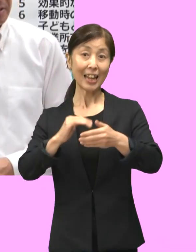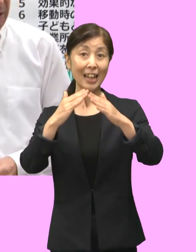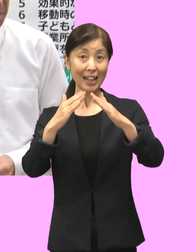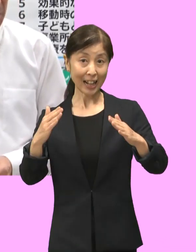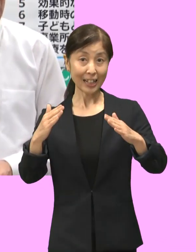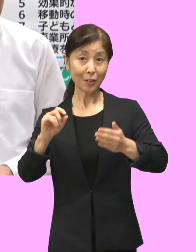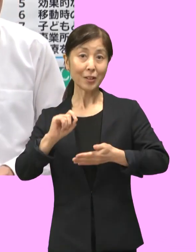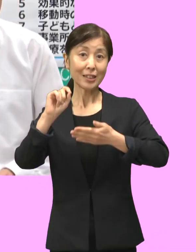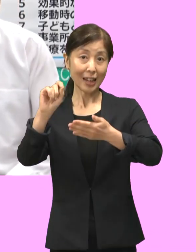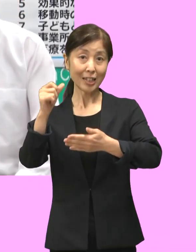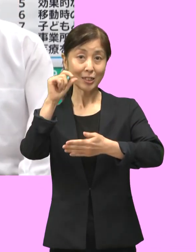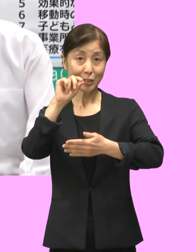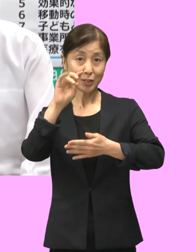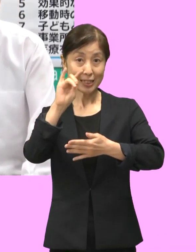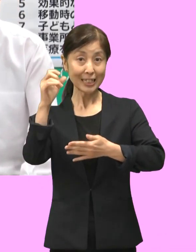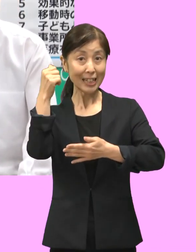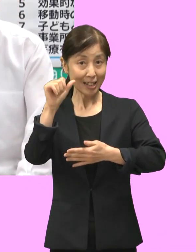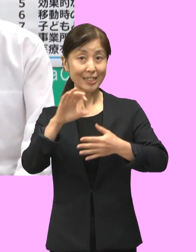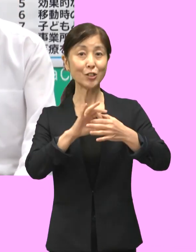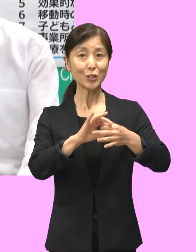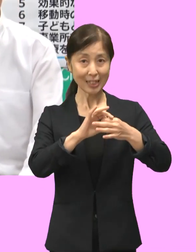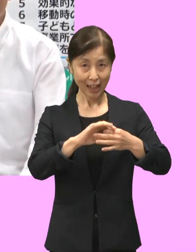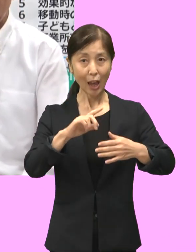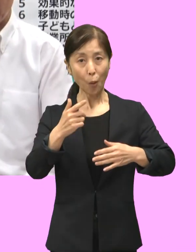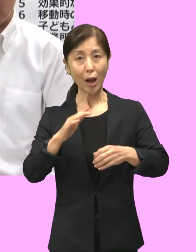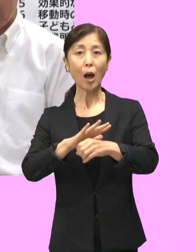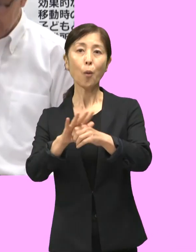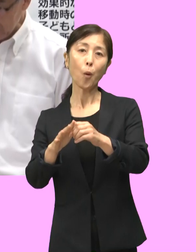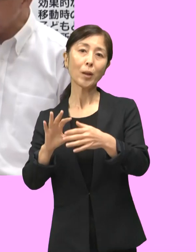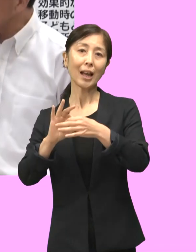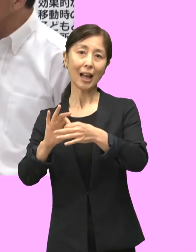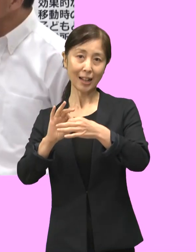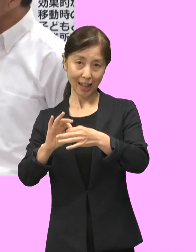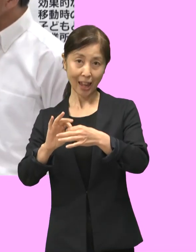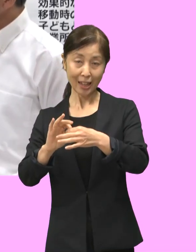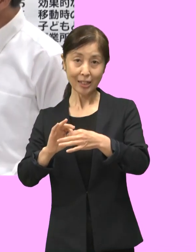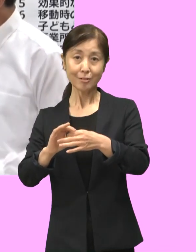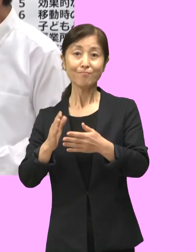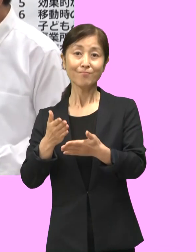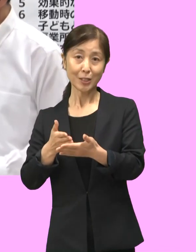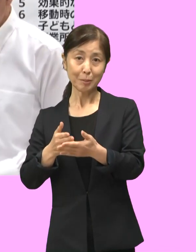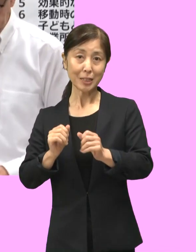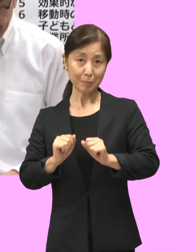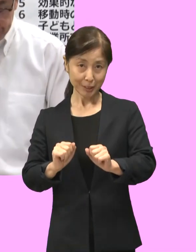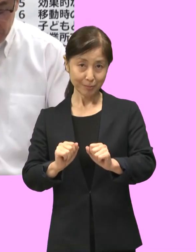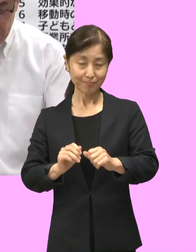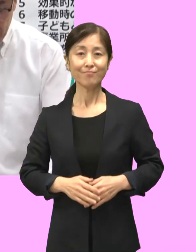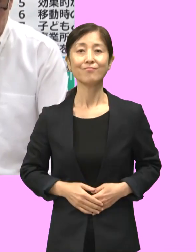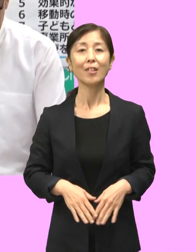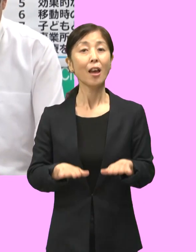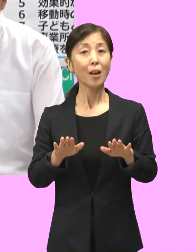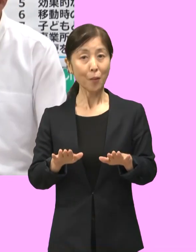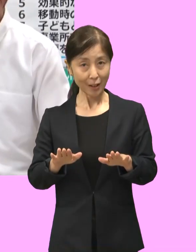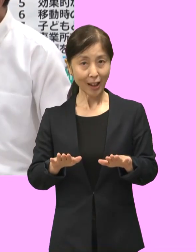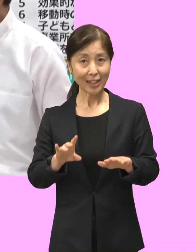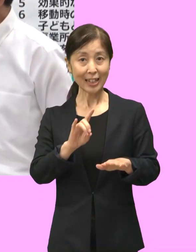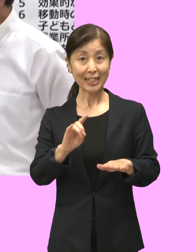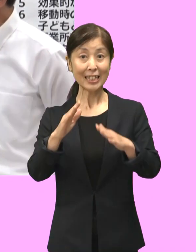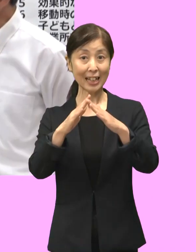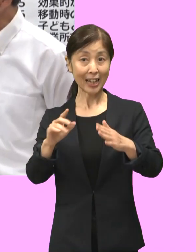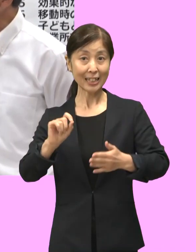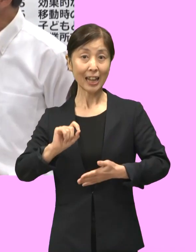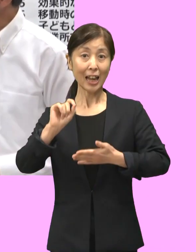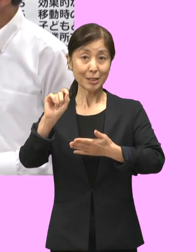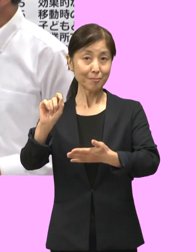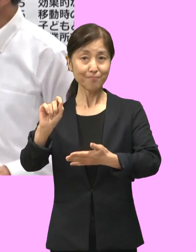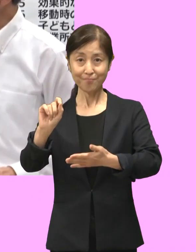議案について、ほかコロナ関係について、ご説明をいたします。今回議会に提案いたし